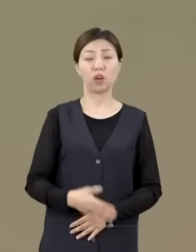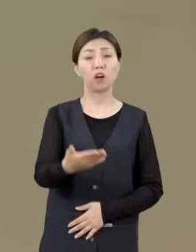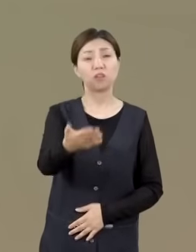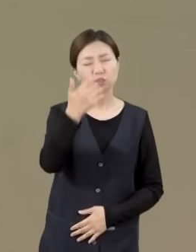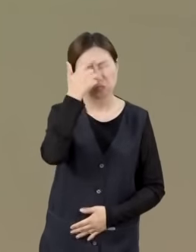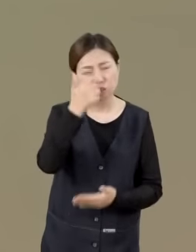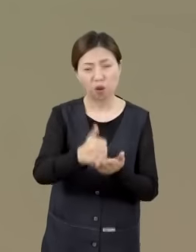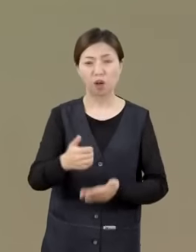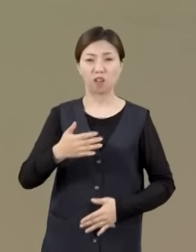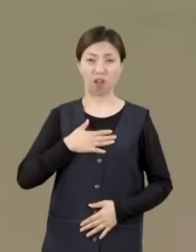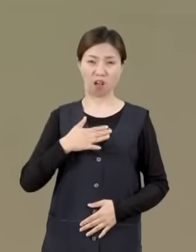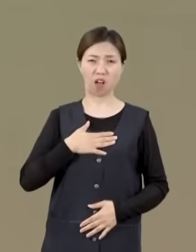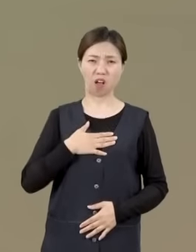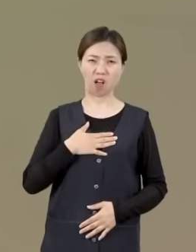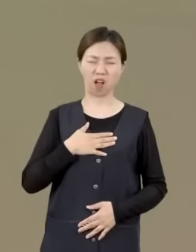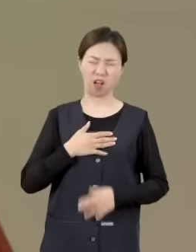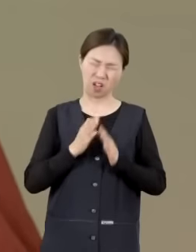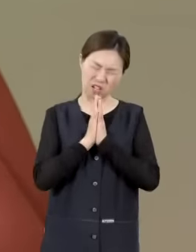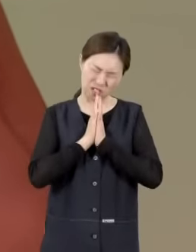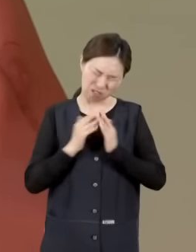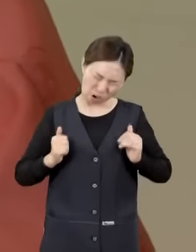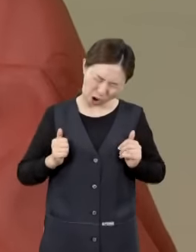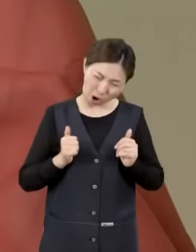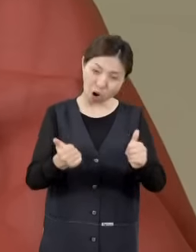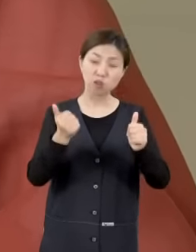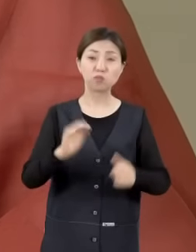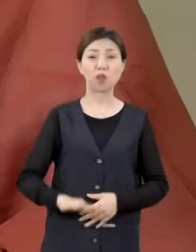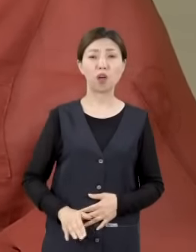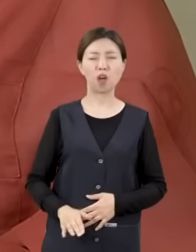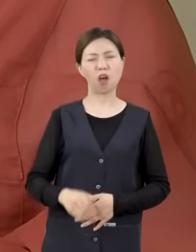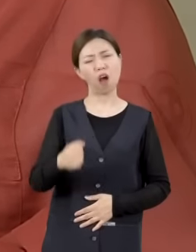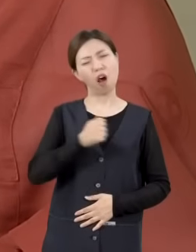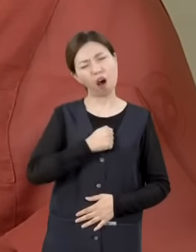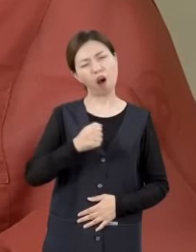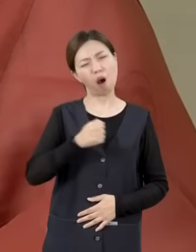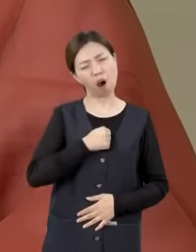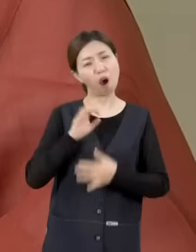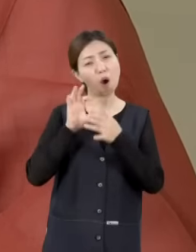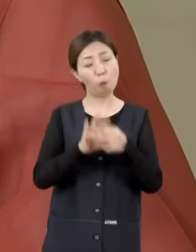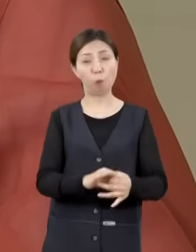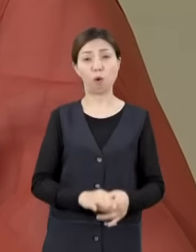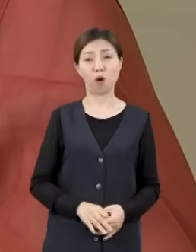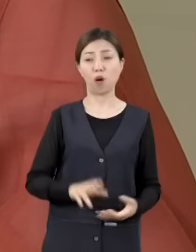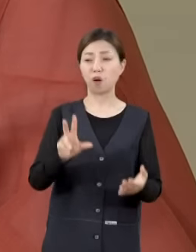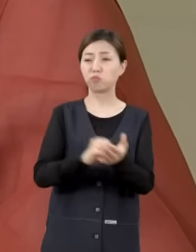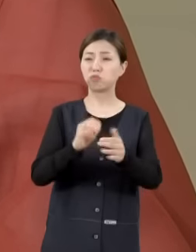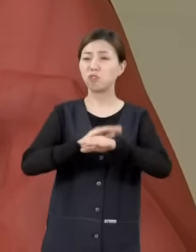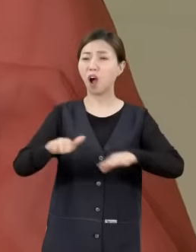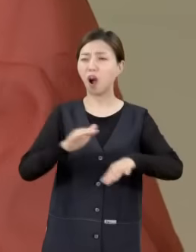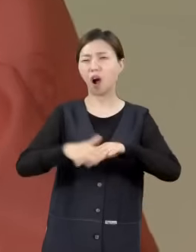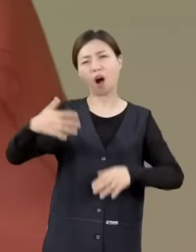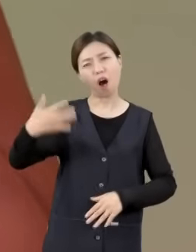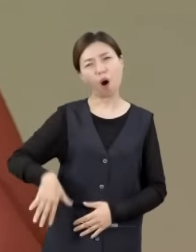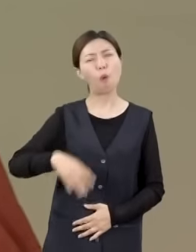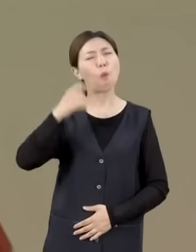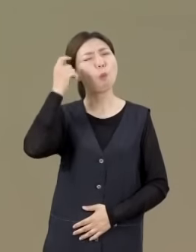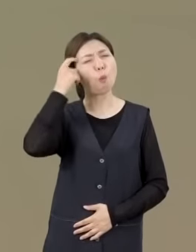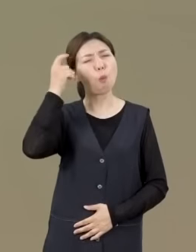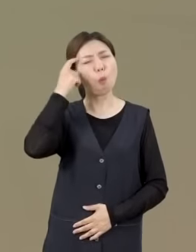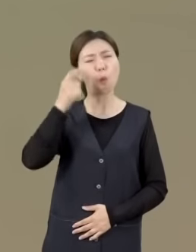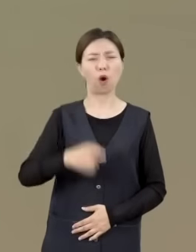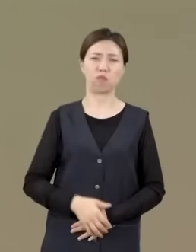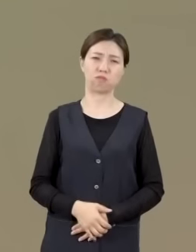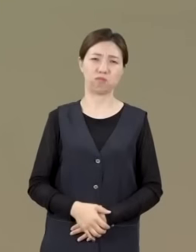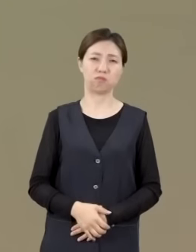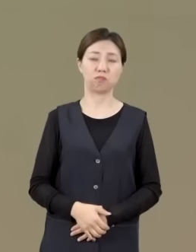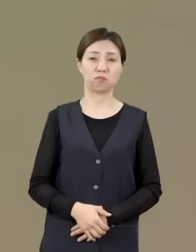이렇게 기도를 하는데도 왜 이렇게 힘들고 롭고 답 할까요 왜 이렇게 일이